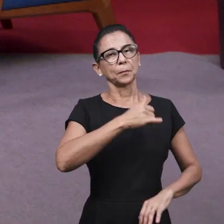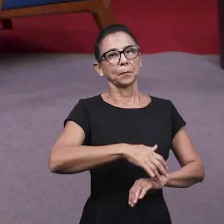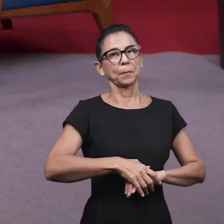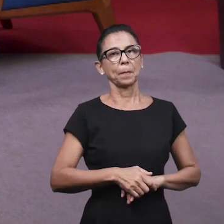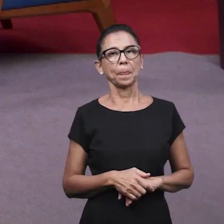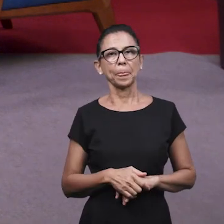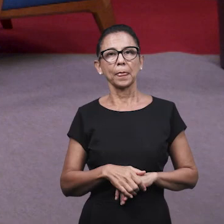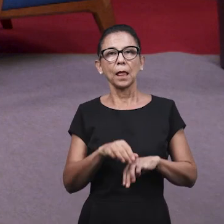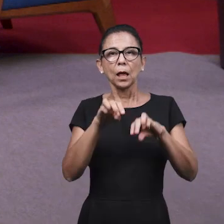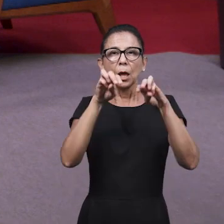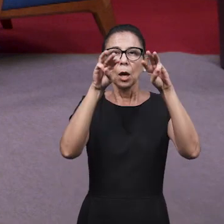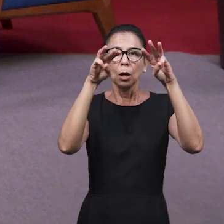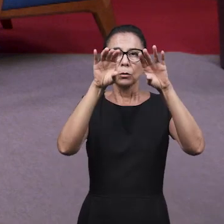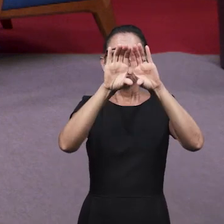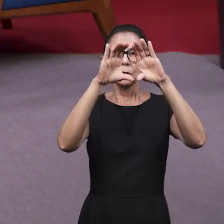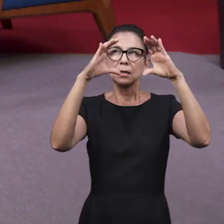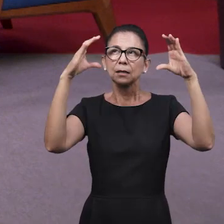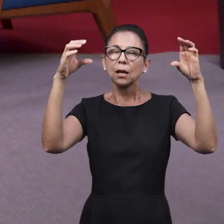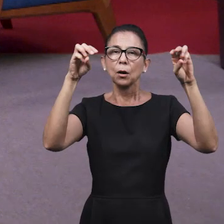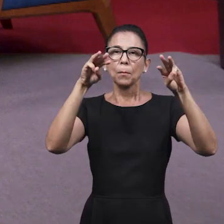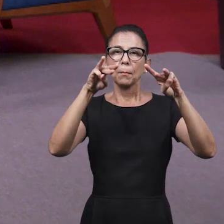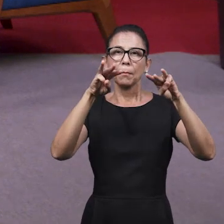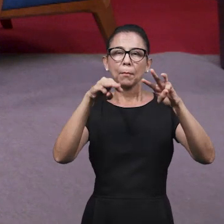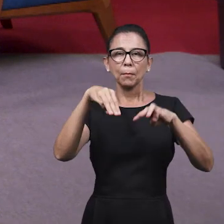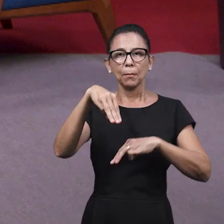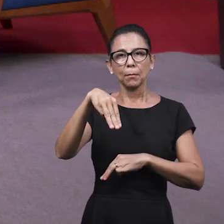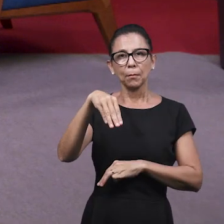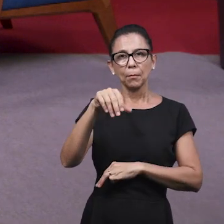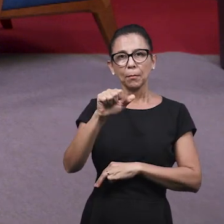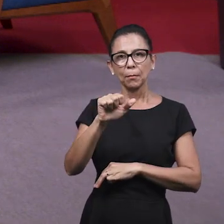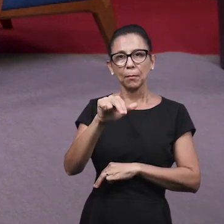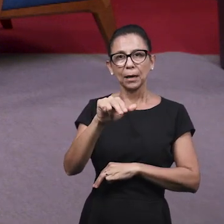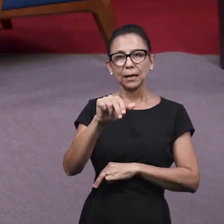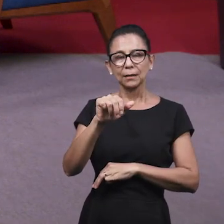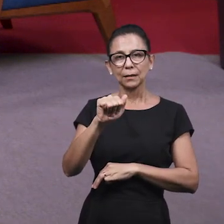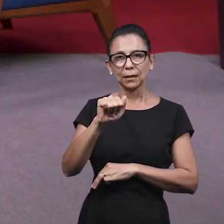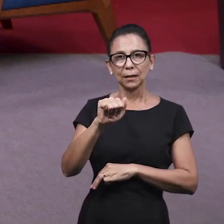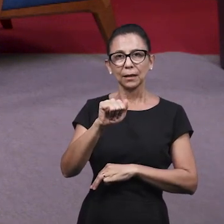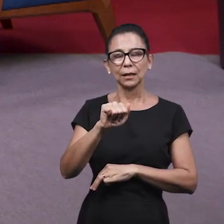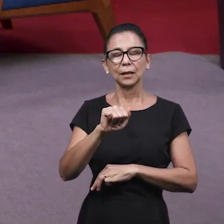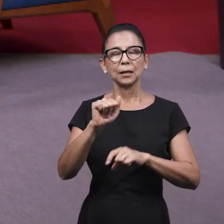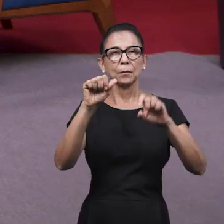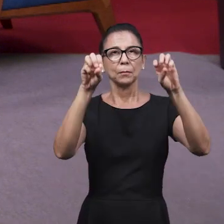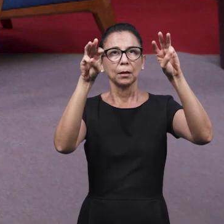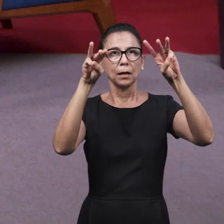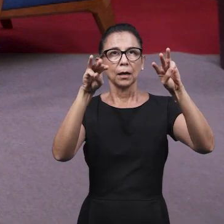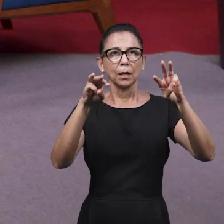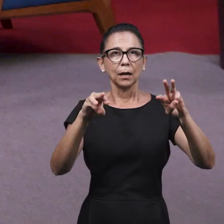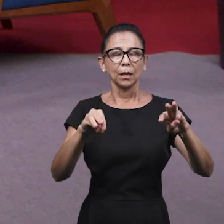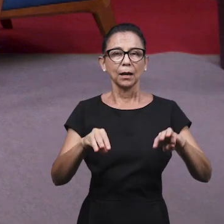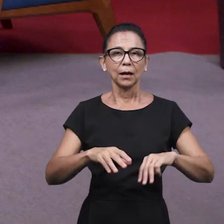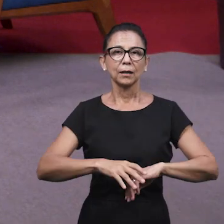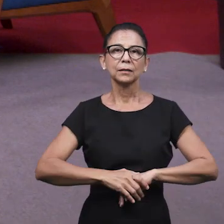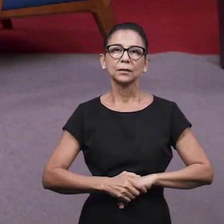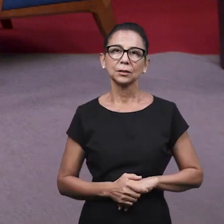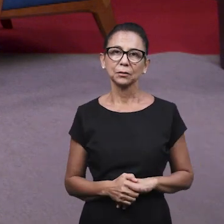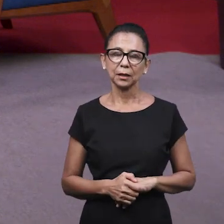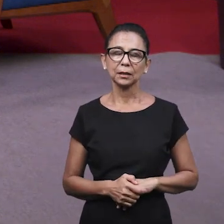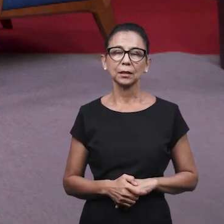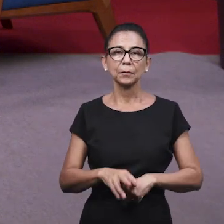manne est tombée du ciel dans l'époque de Moïse. L'eau qui a jailli du